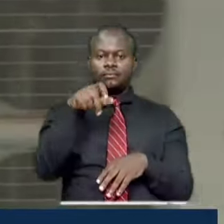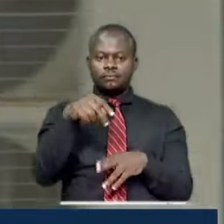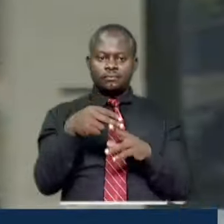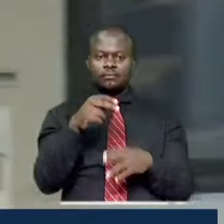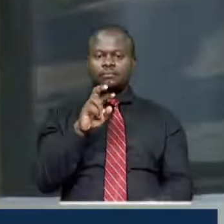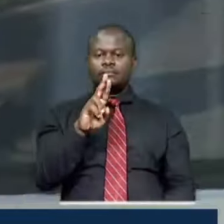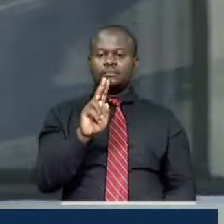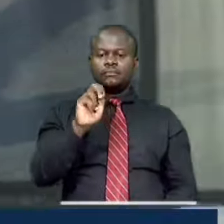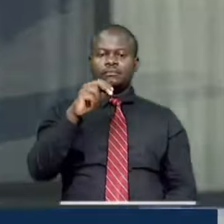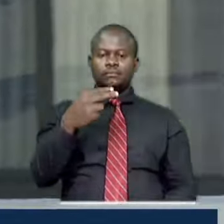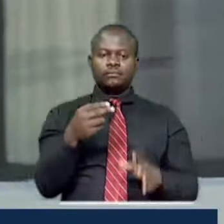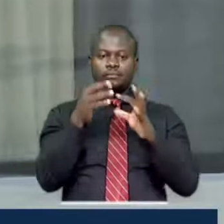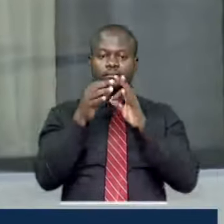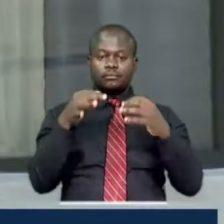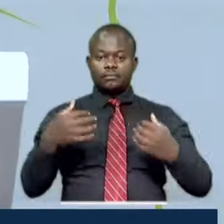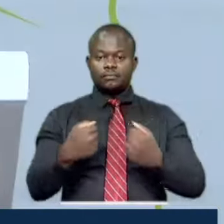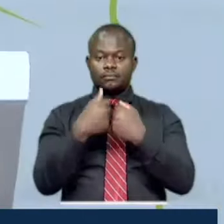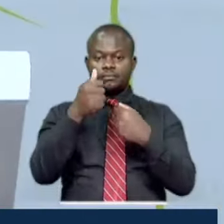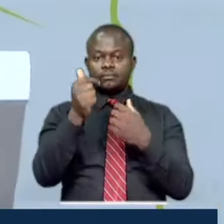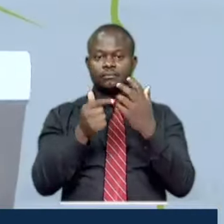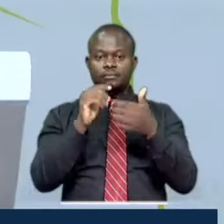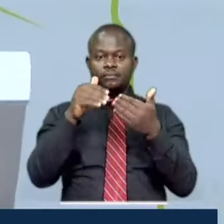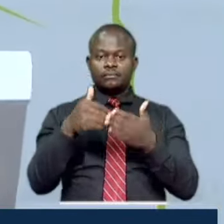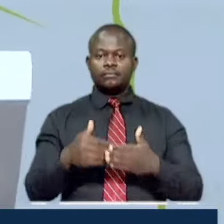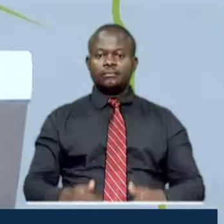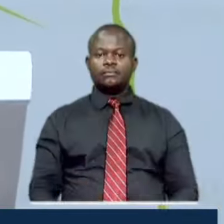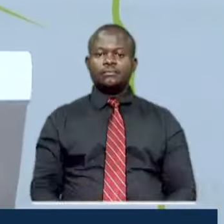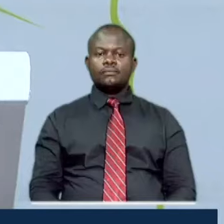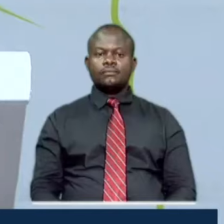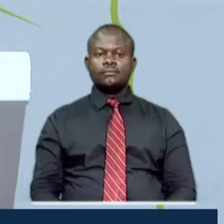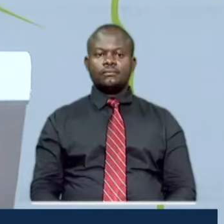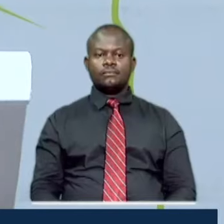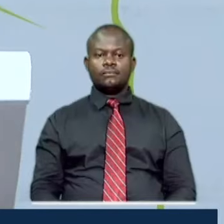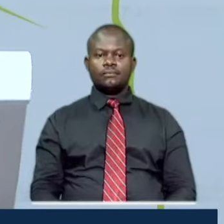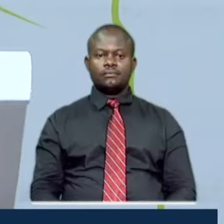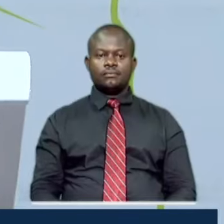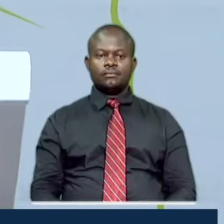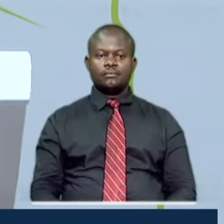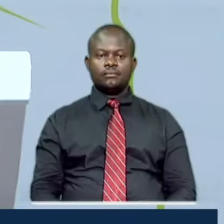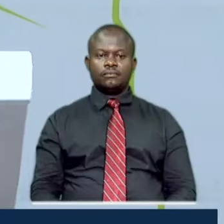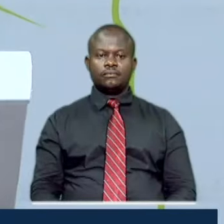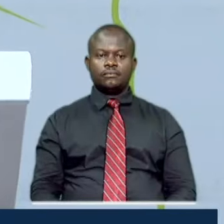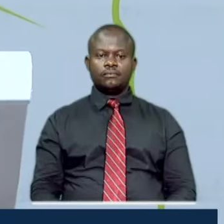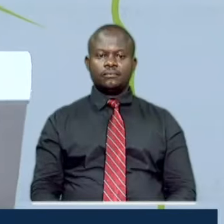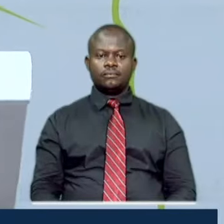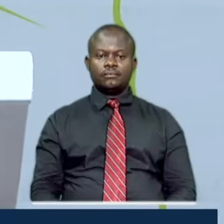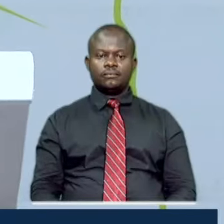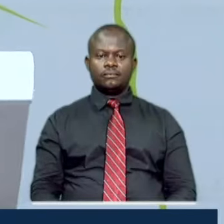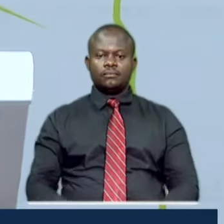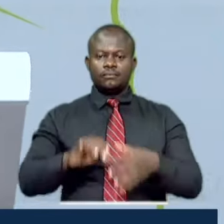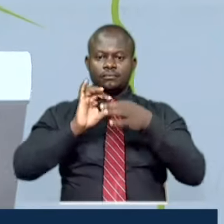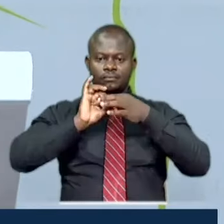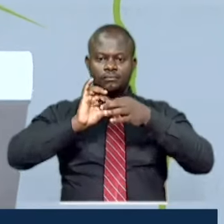Zugman, asobanura ingaruka z'ibi byose. So together, I think we're poised to address these issues of food.